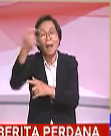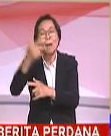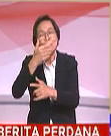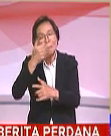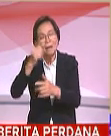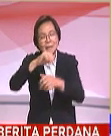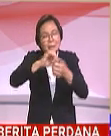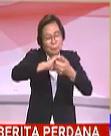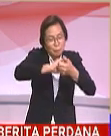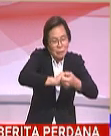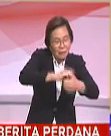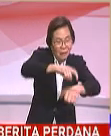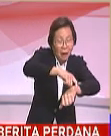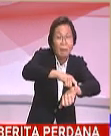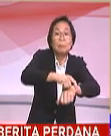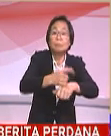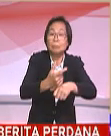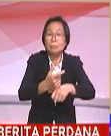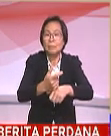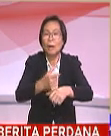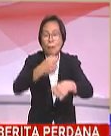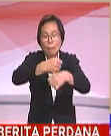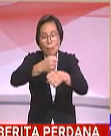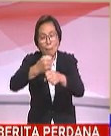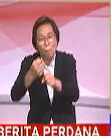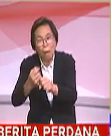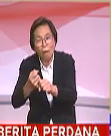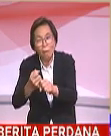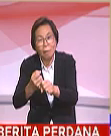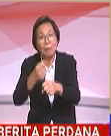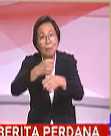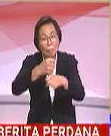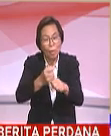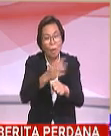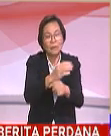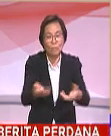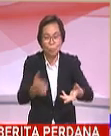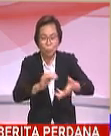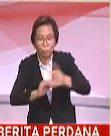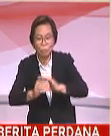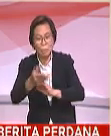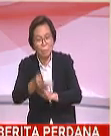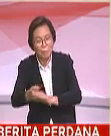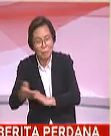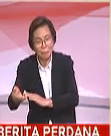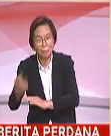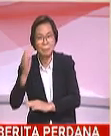alam dalam penghasilan dan pembungkusan produk.